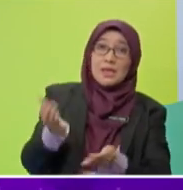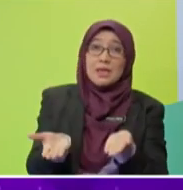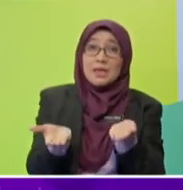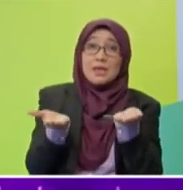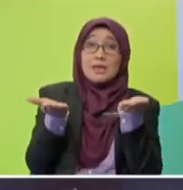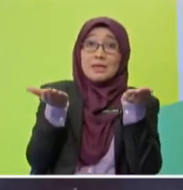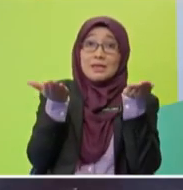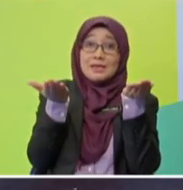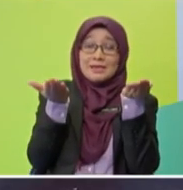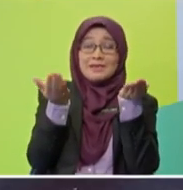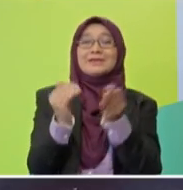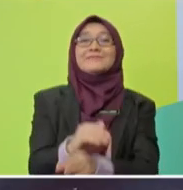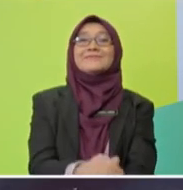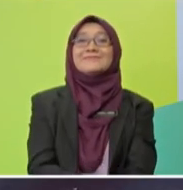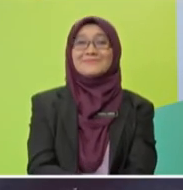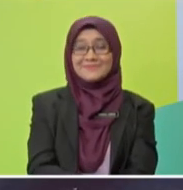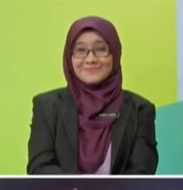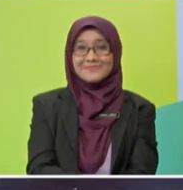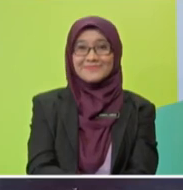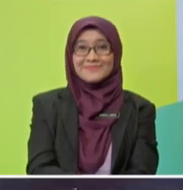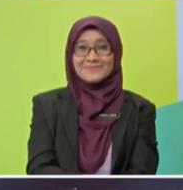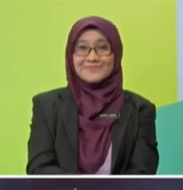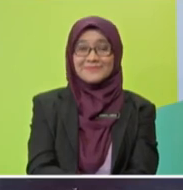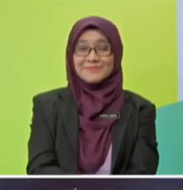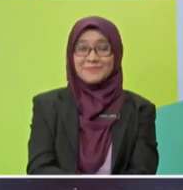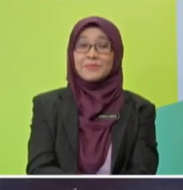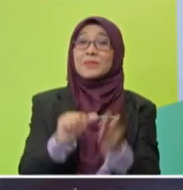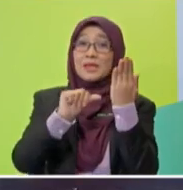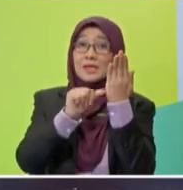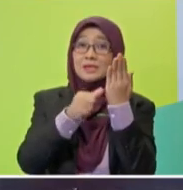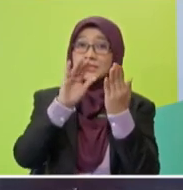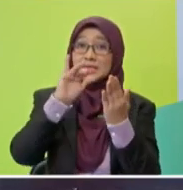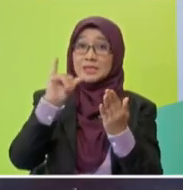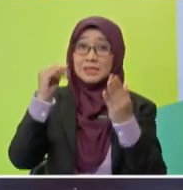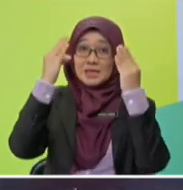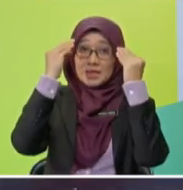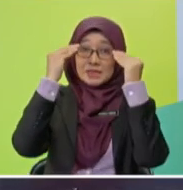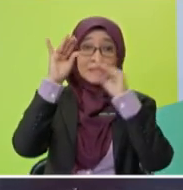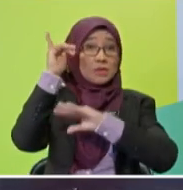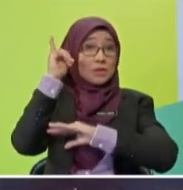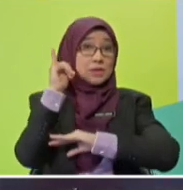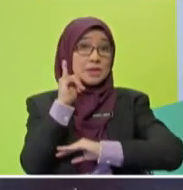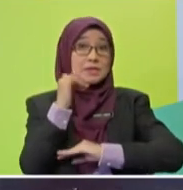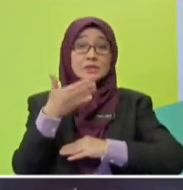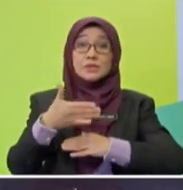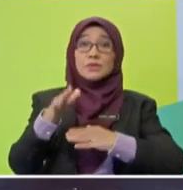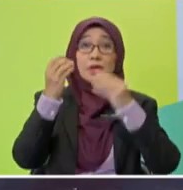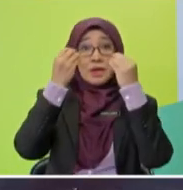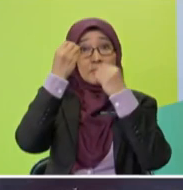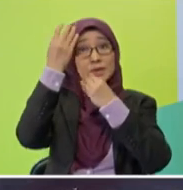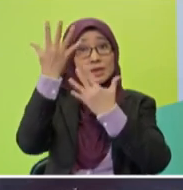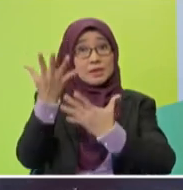itu saja Baiklah secara asasnya Cikgu yanidah Terangkan kepada kita